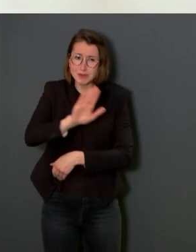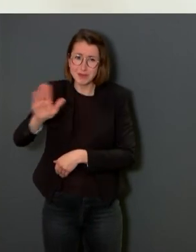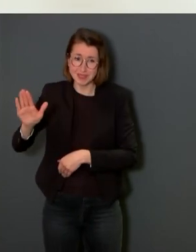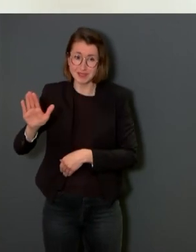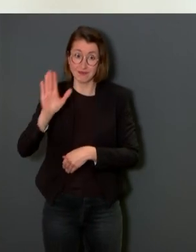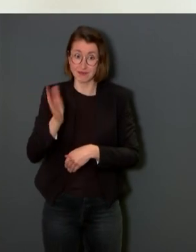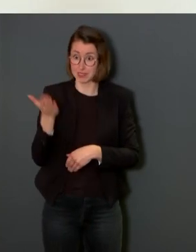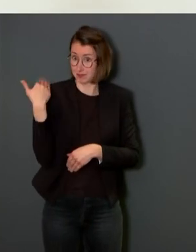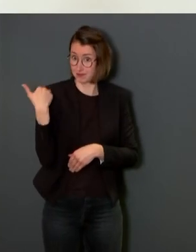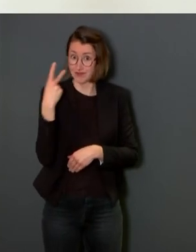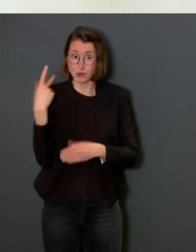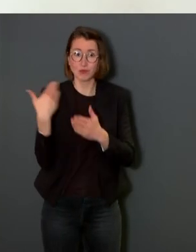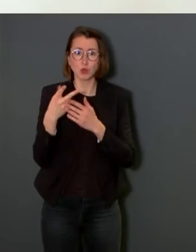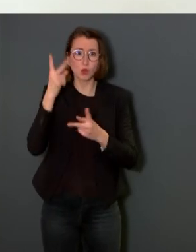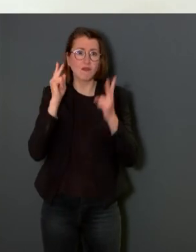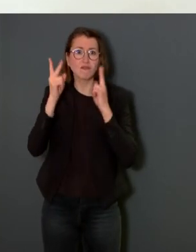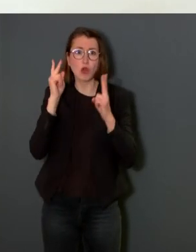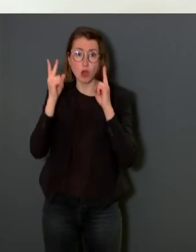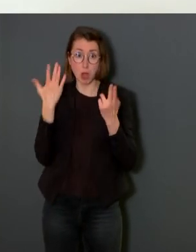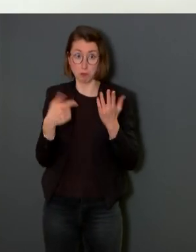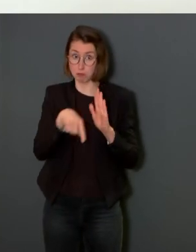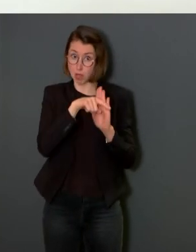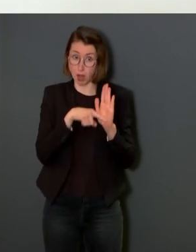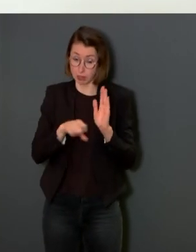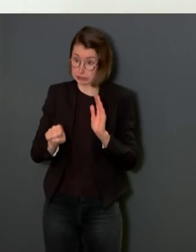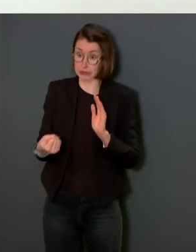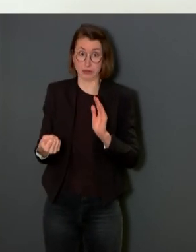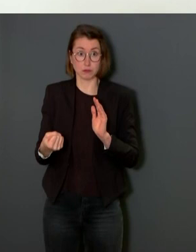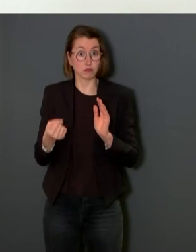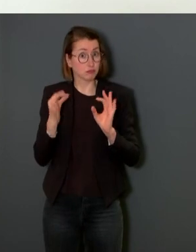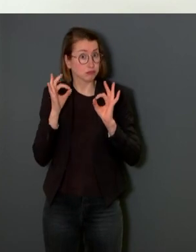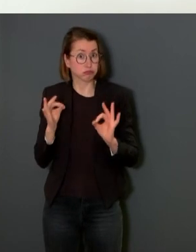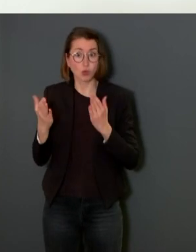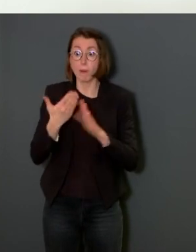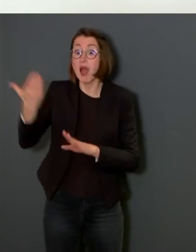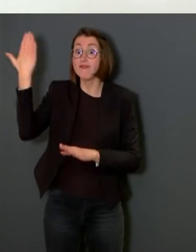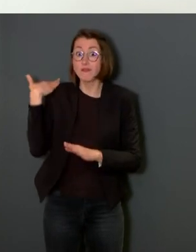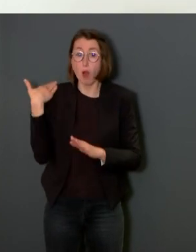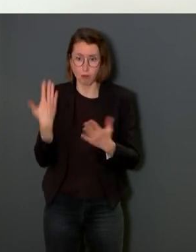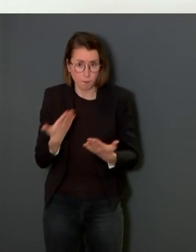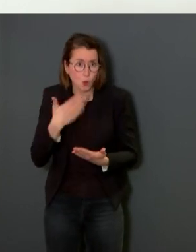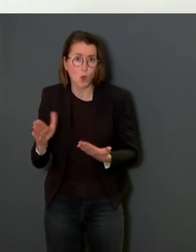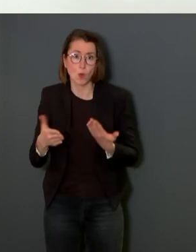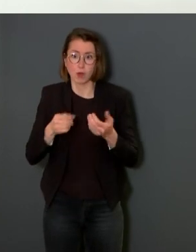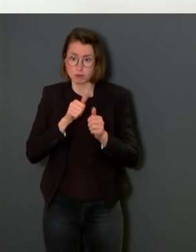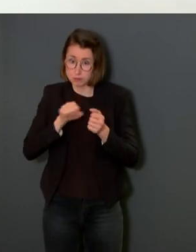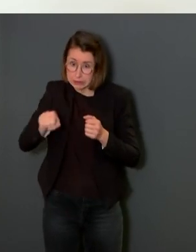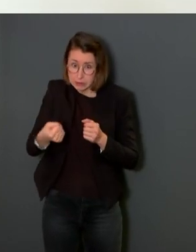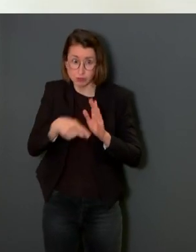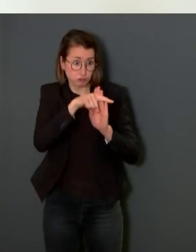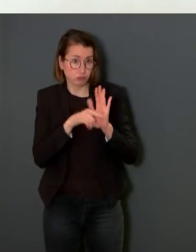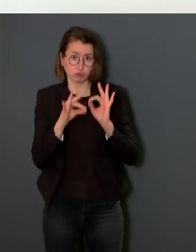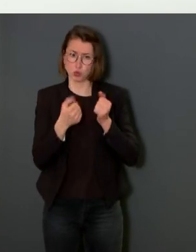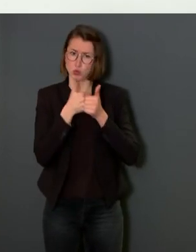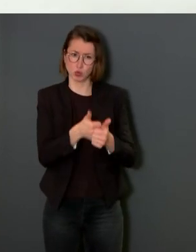qui vont très, très loin, beaucoup plus que ce qu'on avait avant. Si on était convaincus que pour les coiffeurs, ça pouvait se faire en sécurité, ça